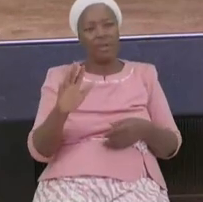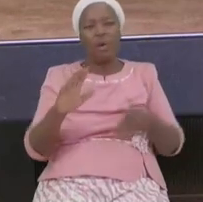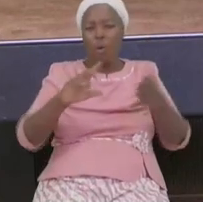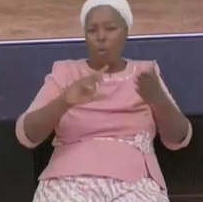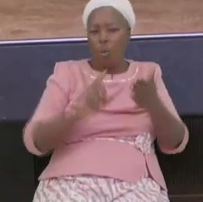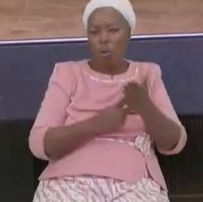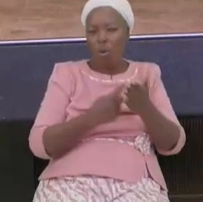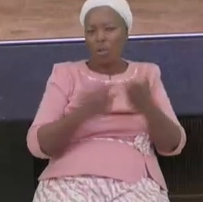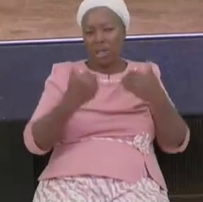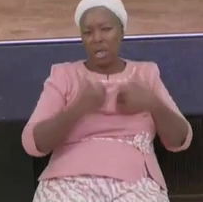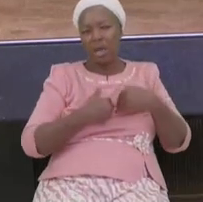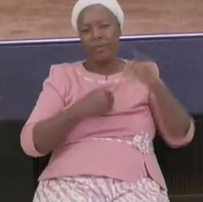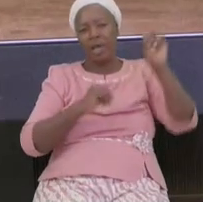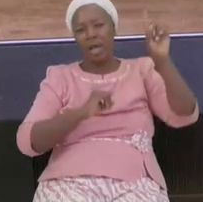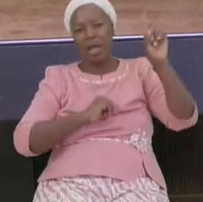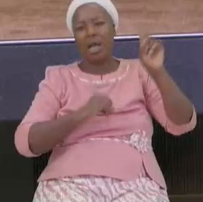j'ai juré,